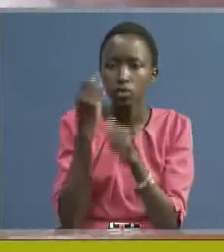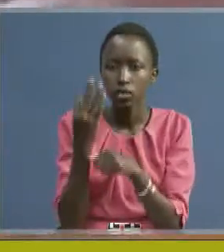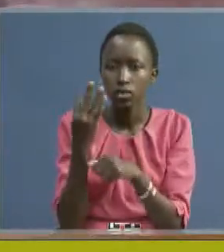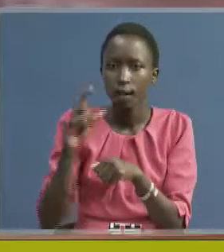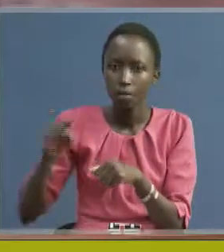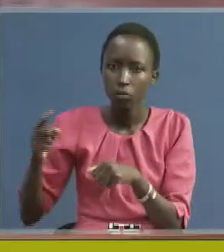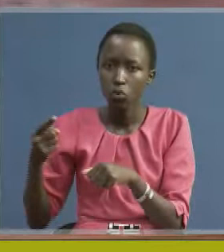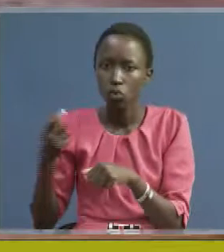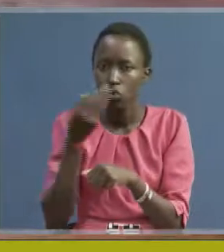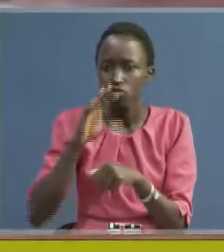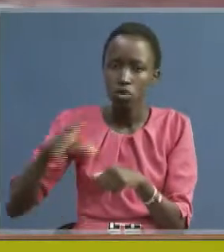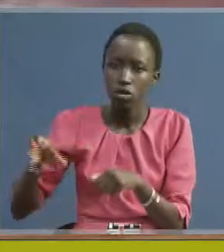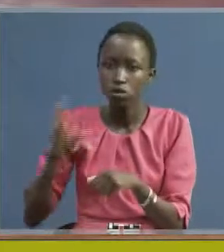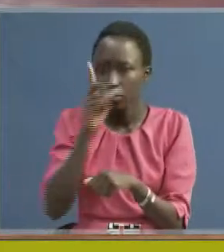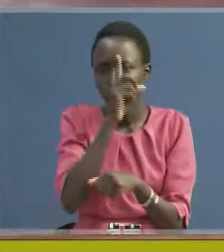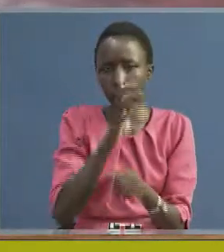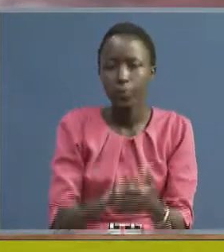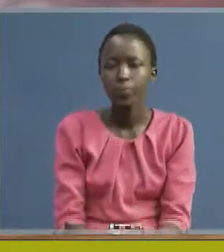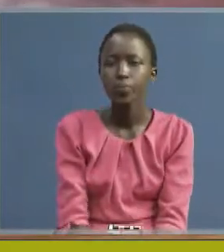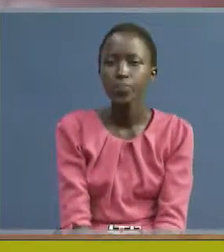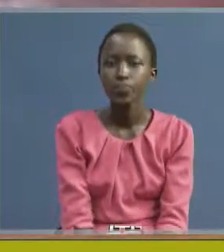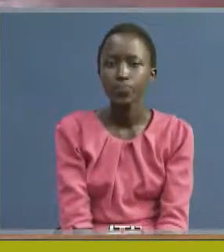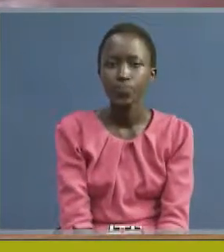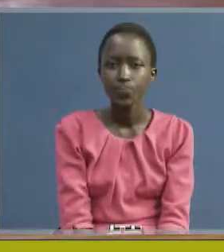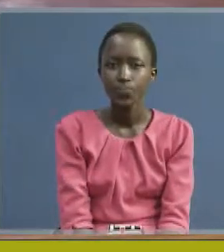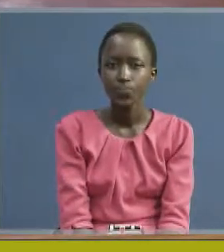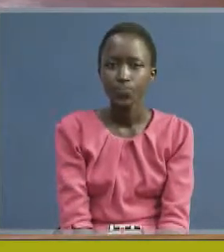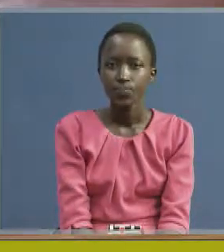13 pesa za kaunti ya Nairobi.